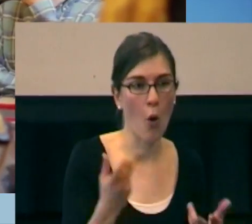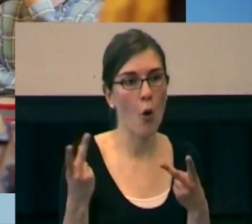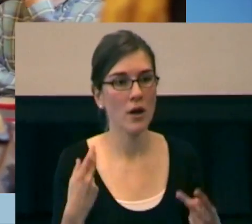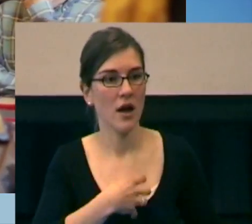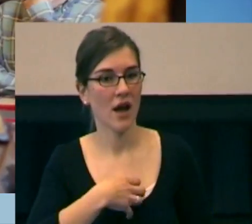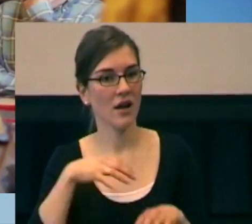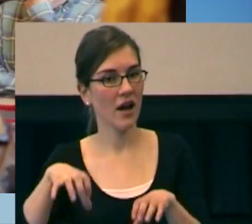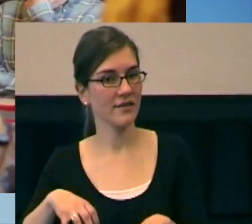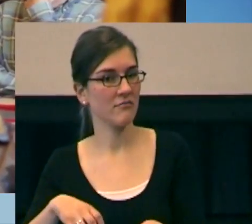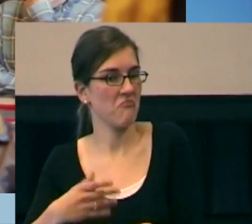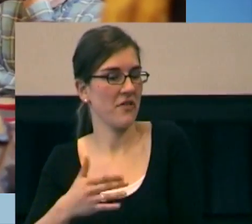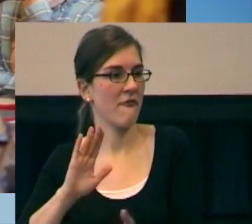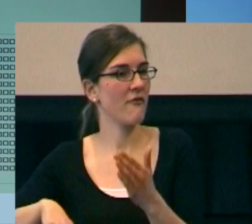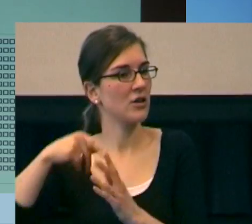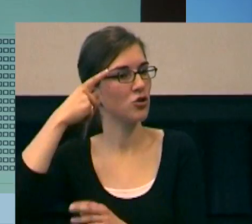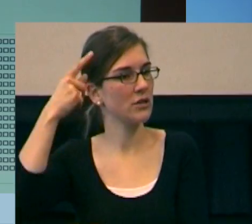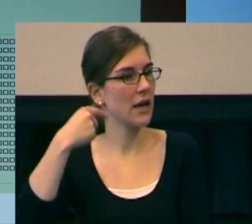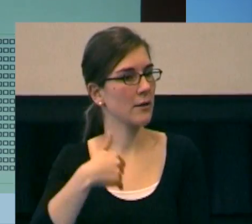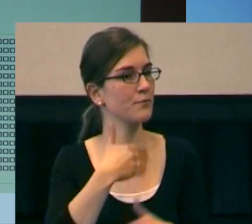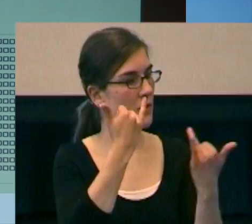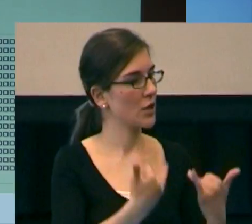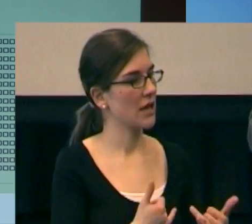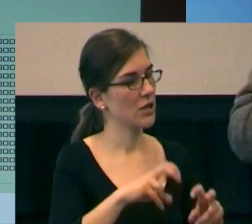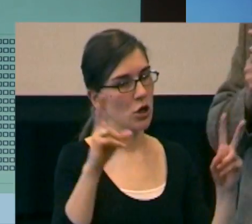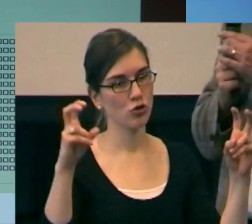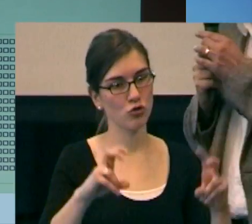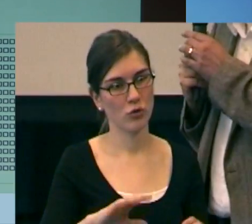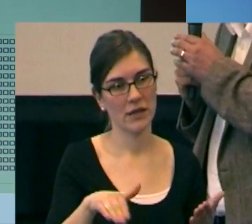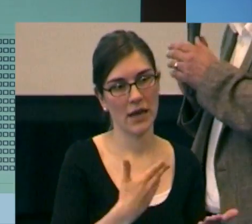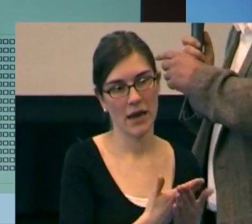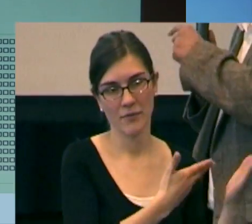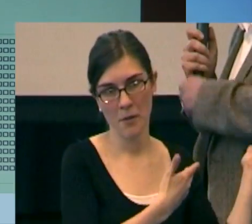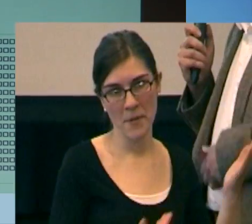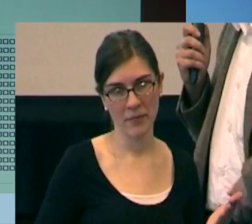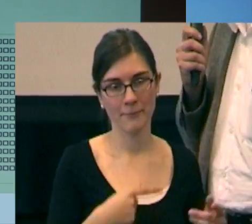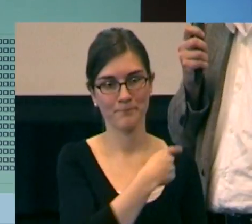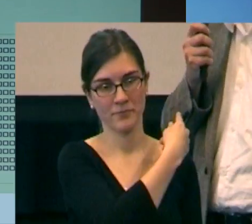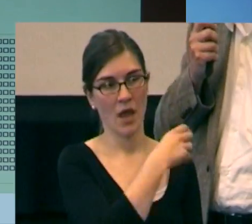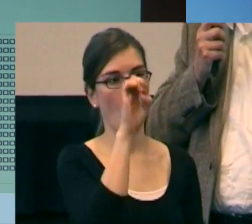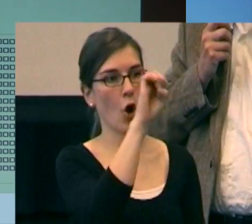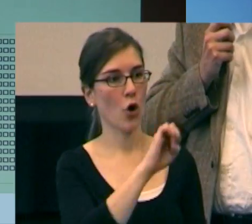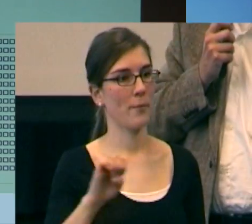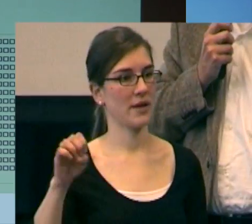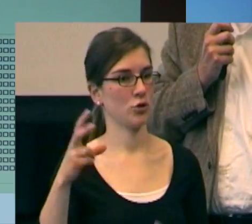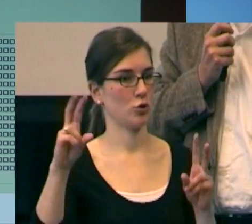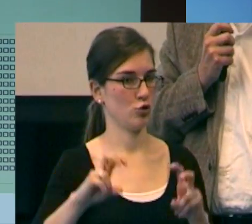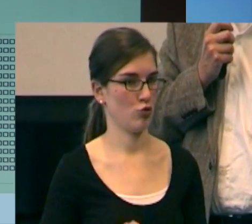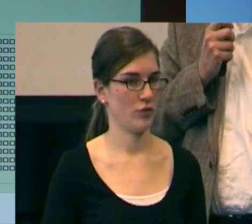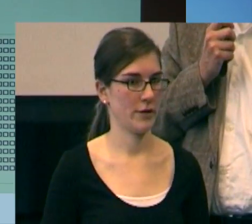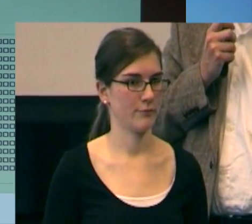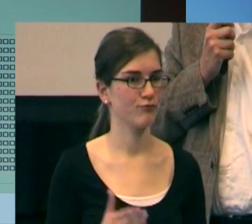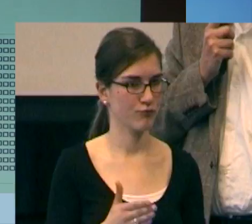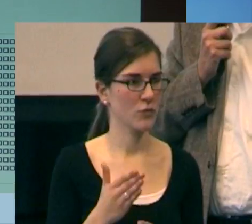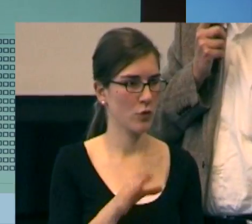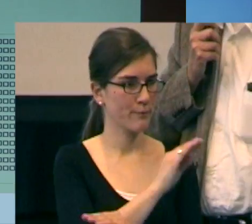Ihnen jetzt einfach mal die Studienergebnisse mitgebracht, das ist die europäische Studie, die Sie benannt haben, die